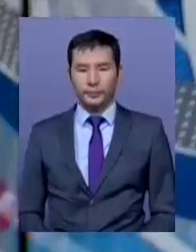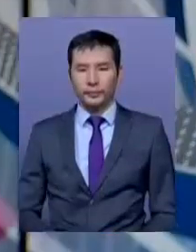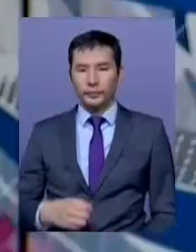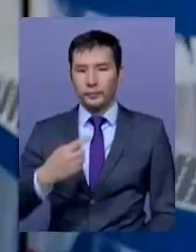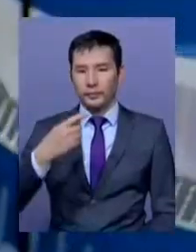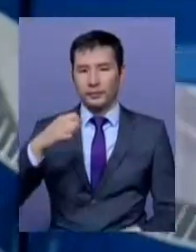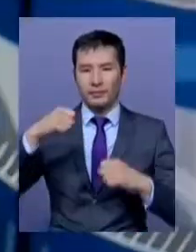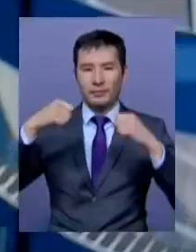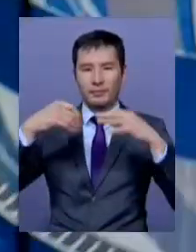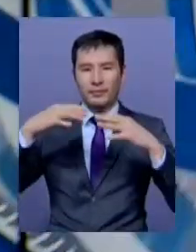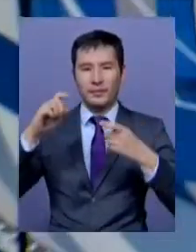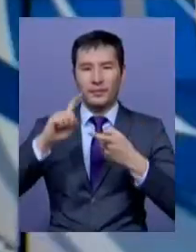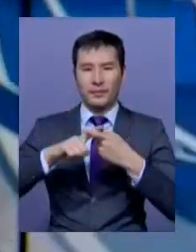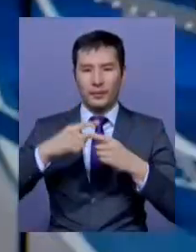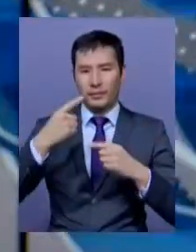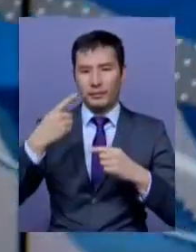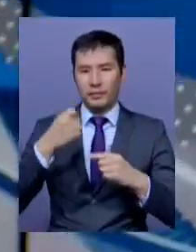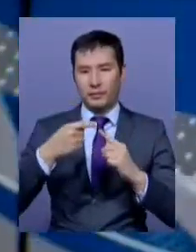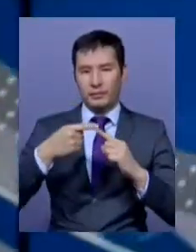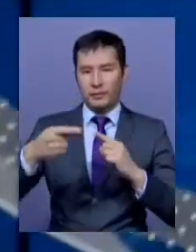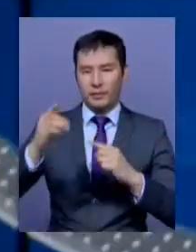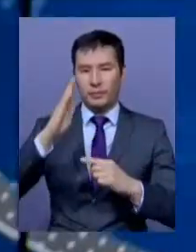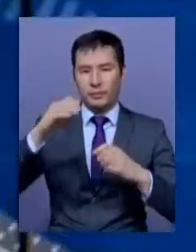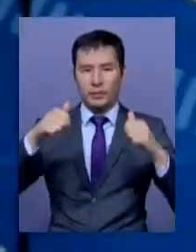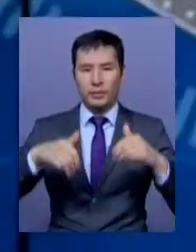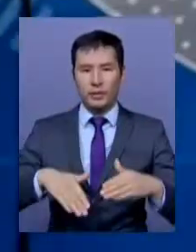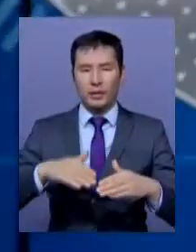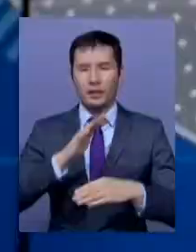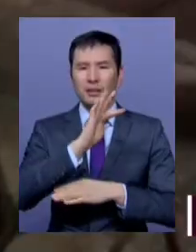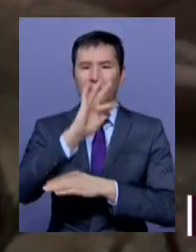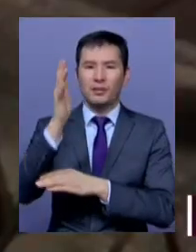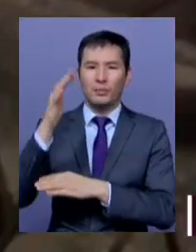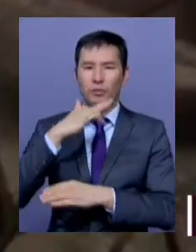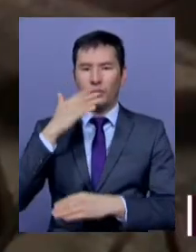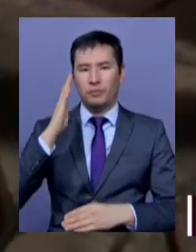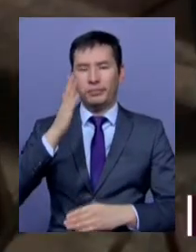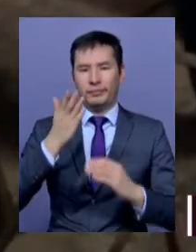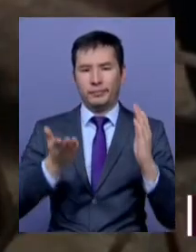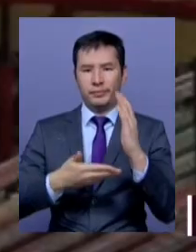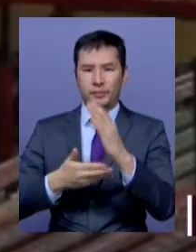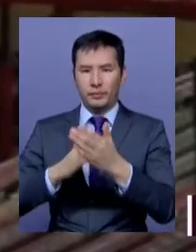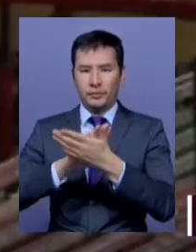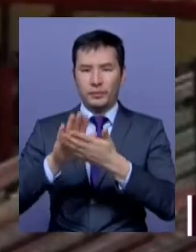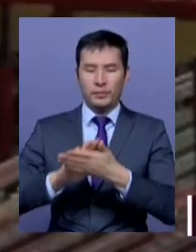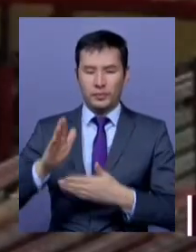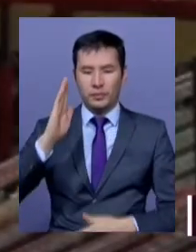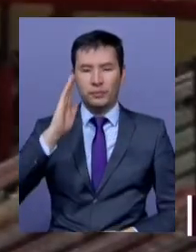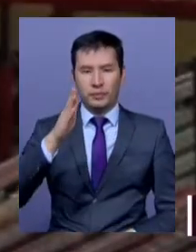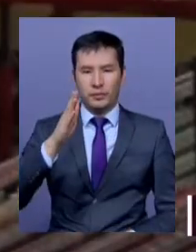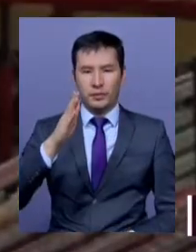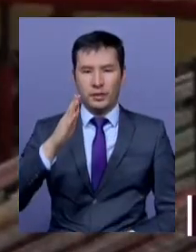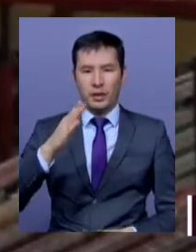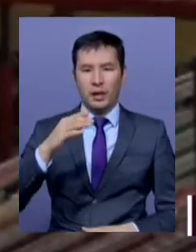саласында 800 мыңға жуық кәсіпкер зардап шекті. Бұл туралы Ұлттық кәсіпкерлер палатасының басқарма төрағасы Абылай Мырзахметов